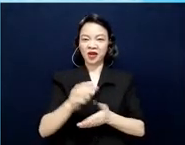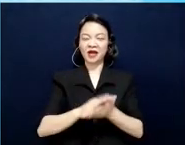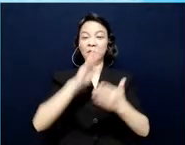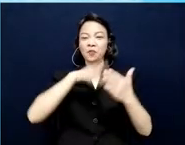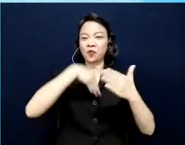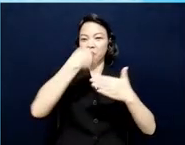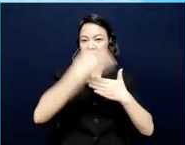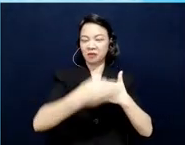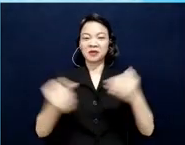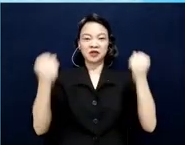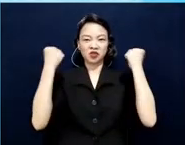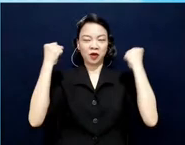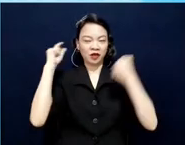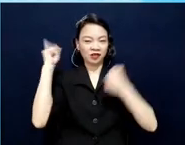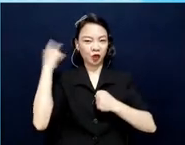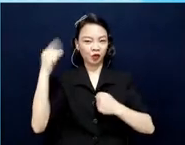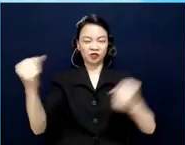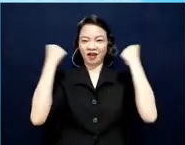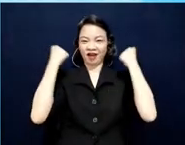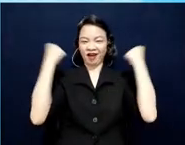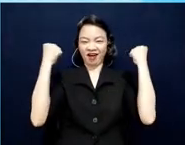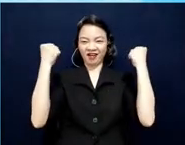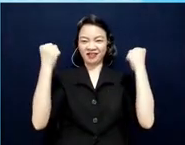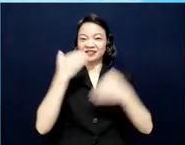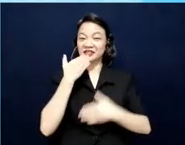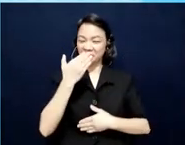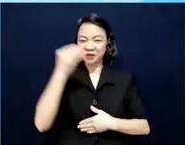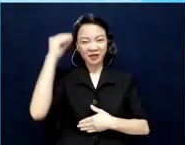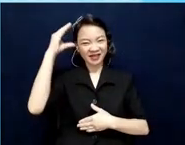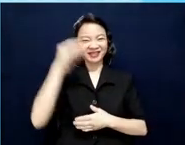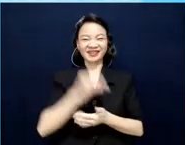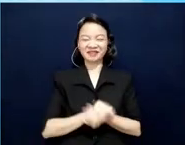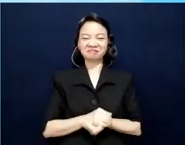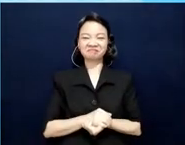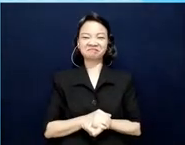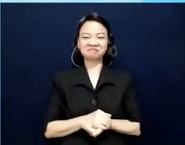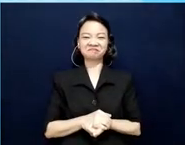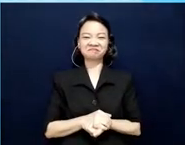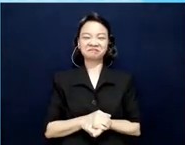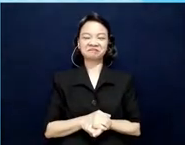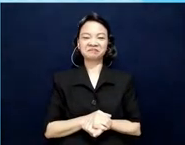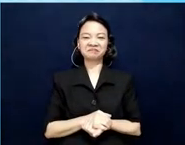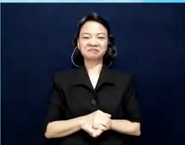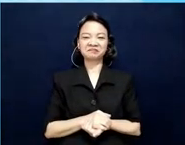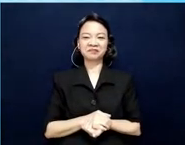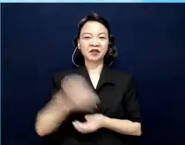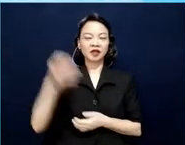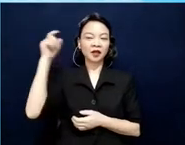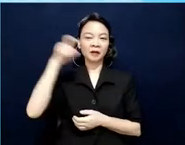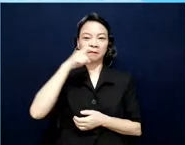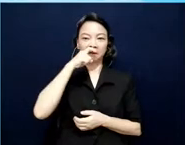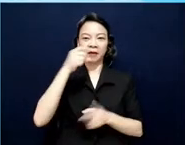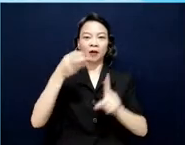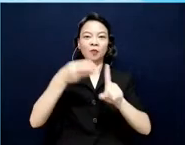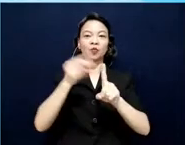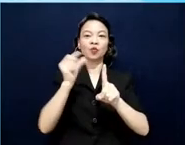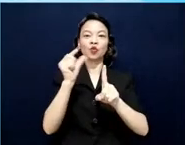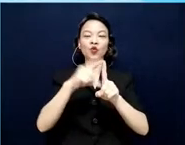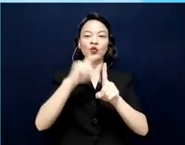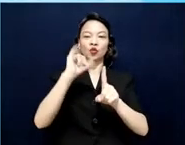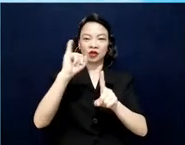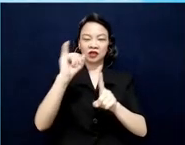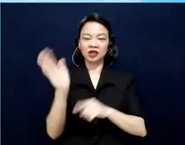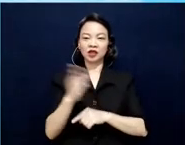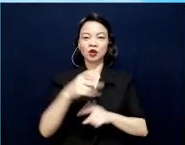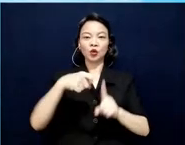selalu, semangat sehat Mbak Brigita, selamat pagi. Dan ada Pak Budi Kurniawan, YHP Program Manager Yayasan Plan Internasional Indonesia.